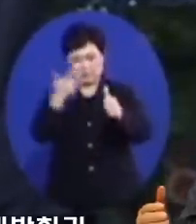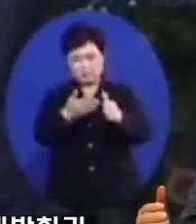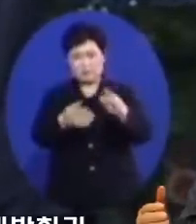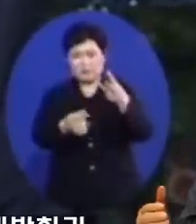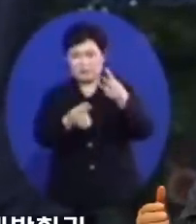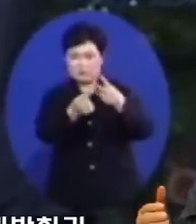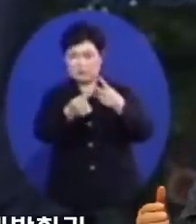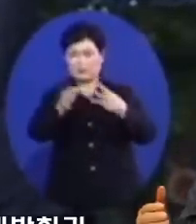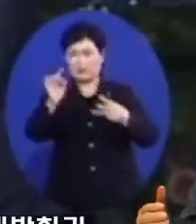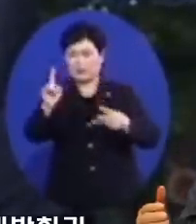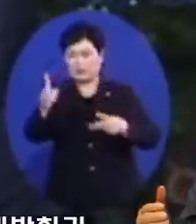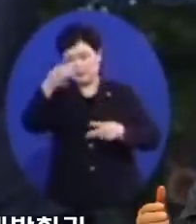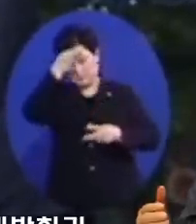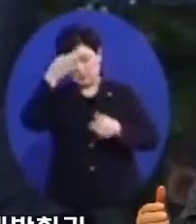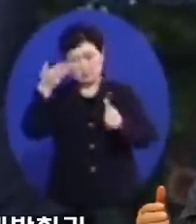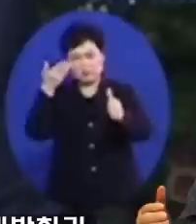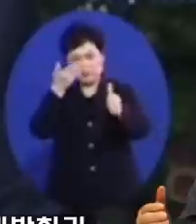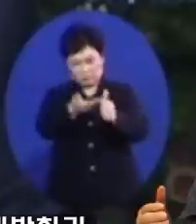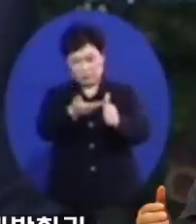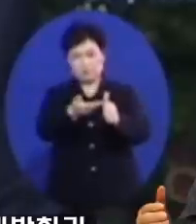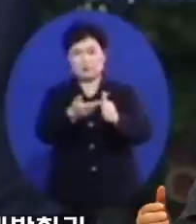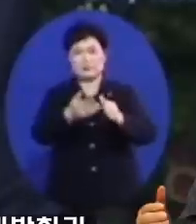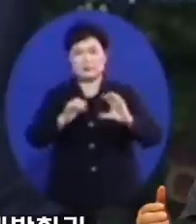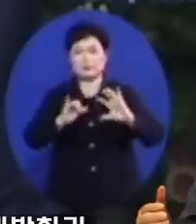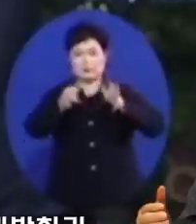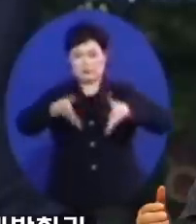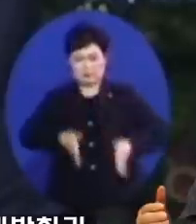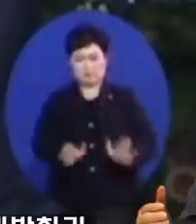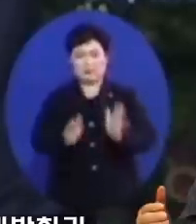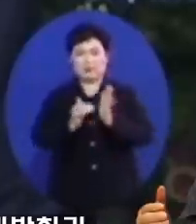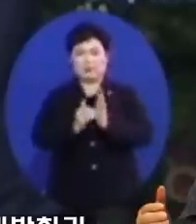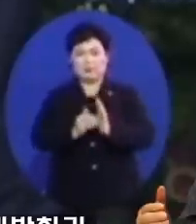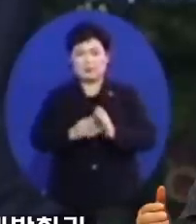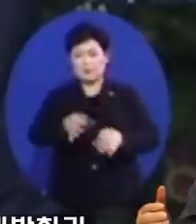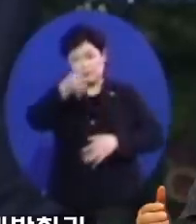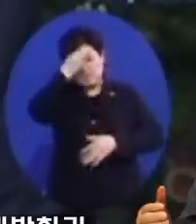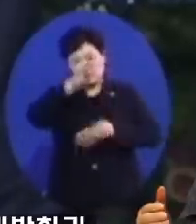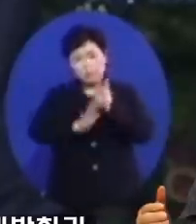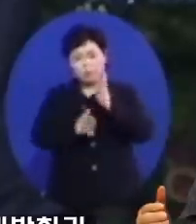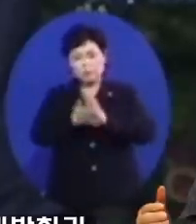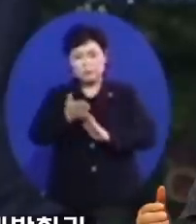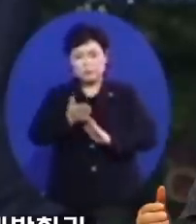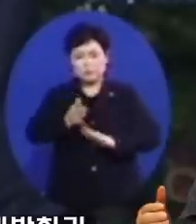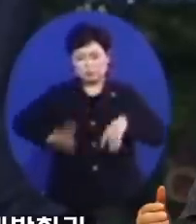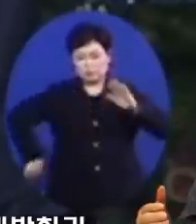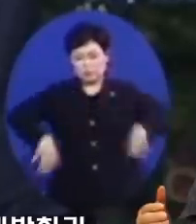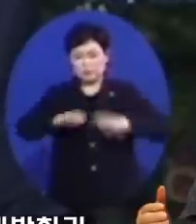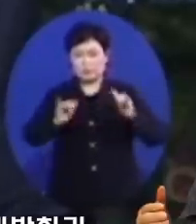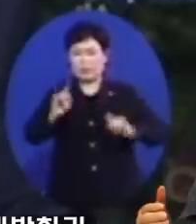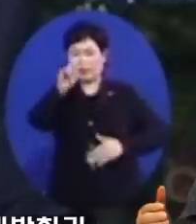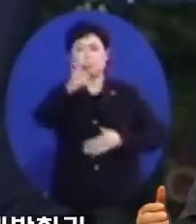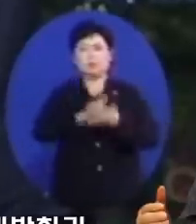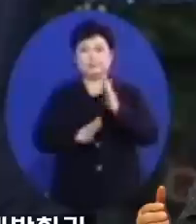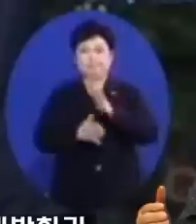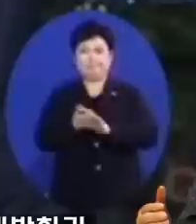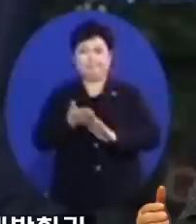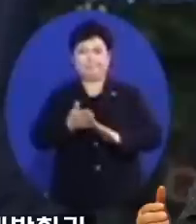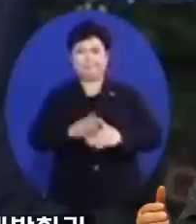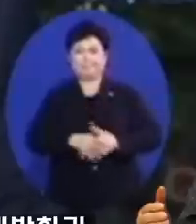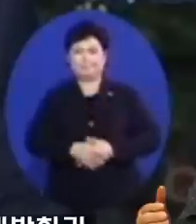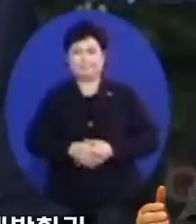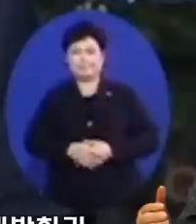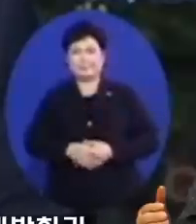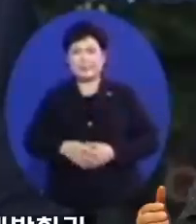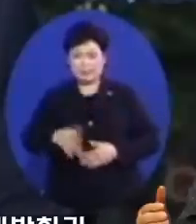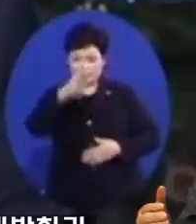재능을 주어서 보냈다는 것입니다. 우리가 재능이 없는 빈손 든 사람은 한 사람도 없습니다.